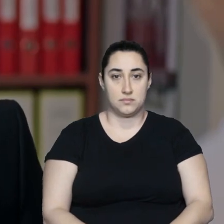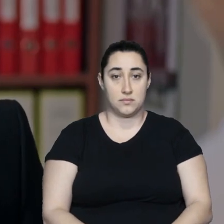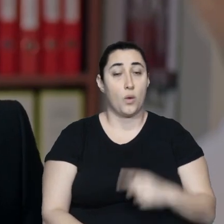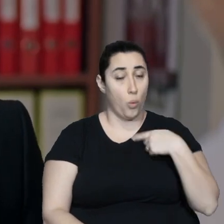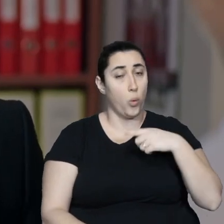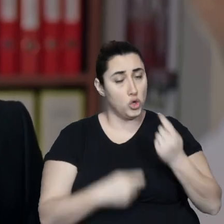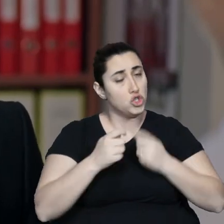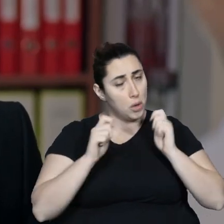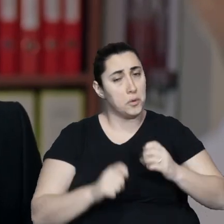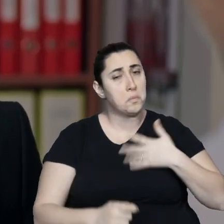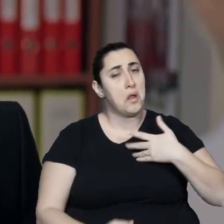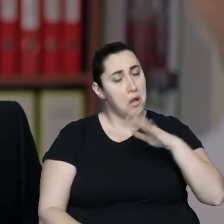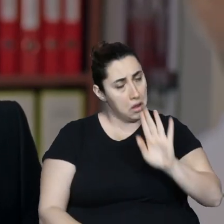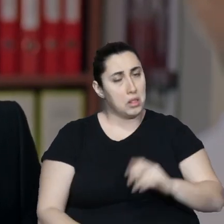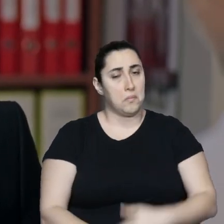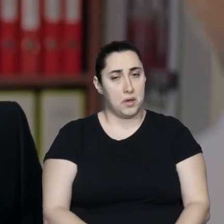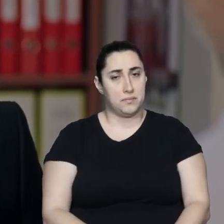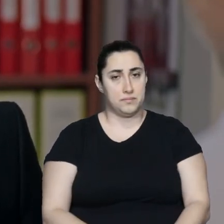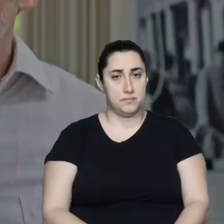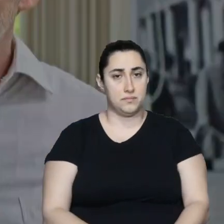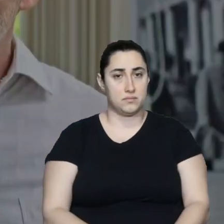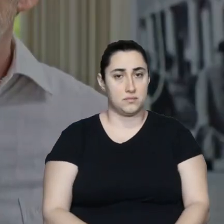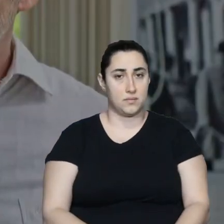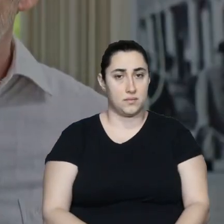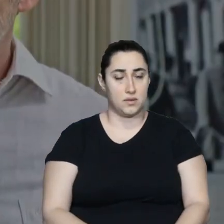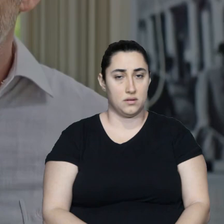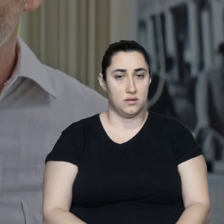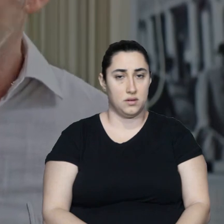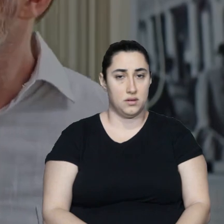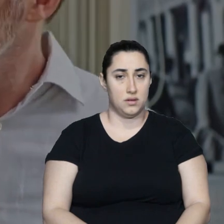Aynen öyle yapacağım Marangoz. Aynen öyle.